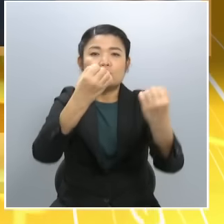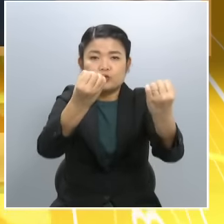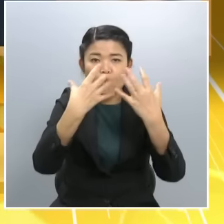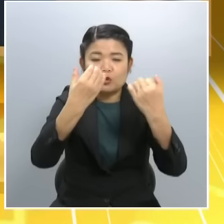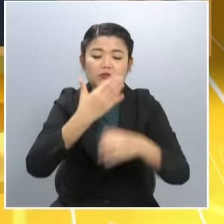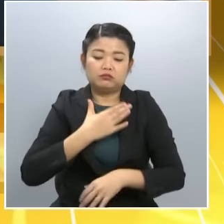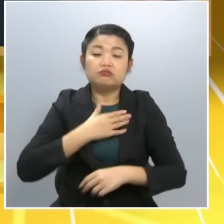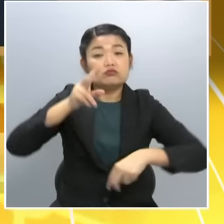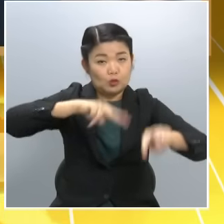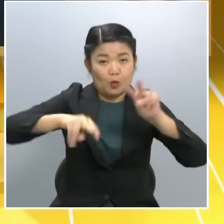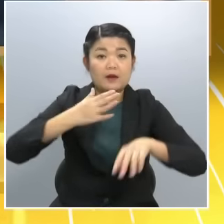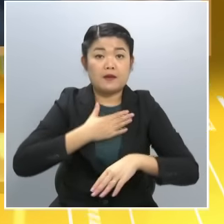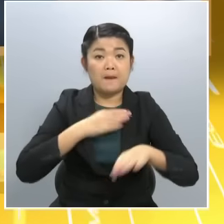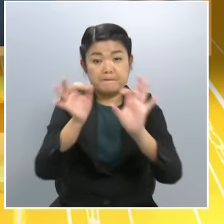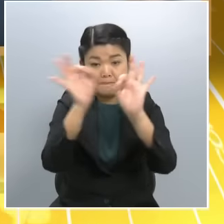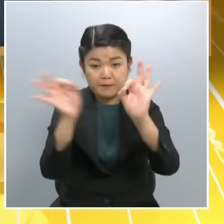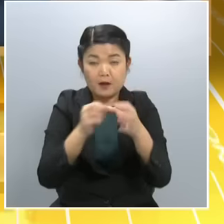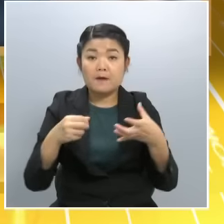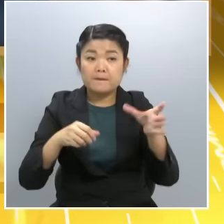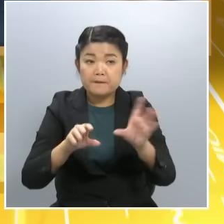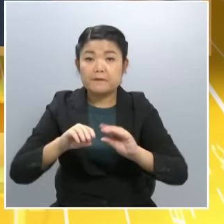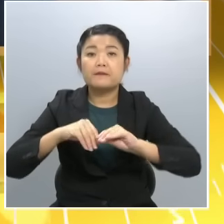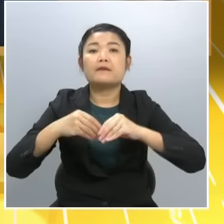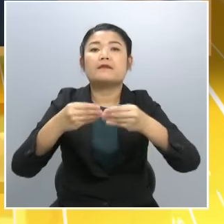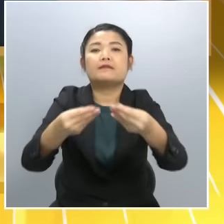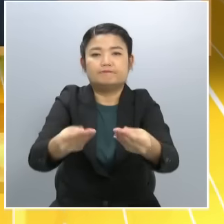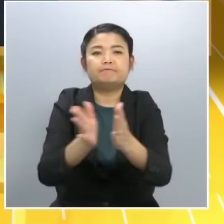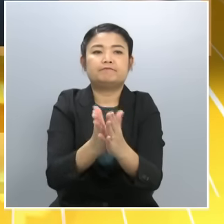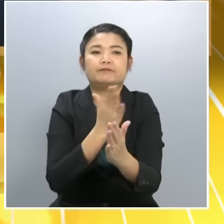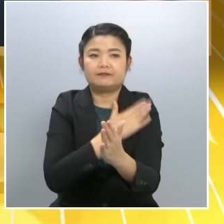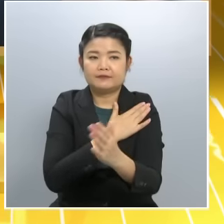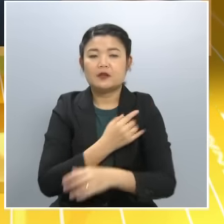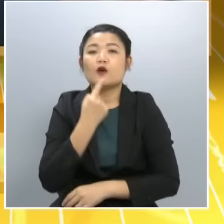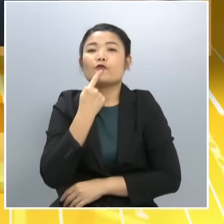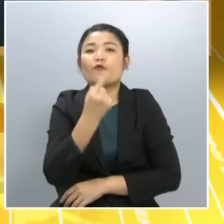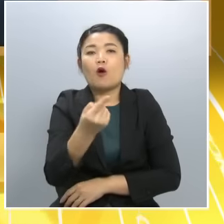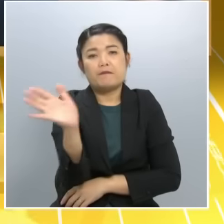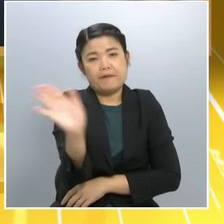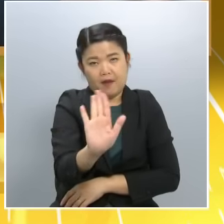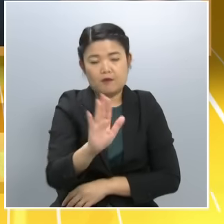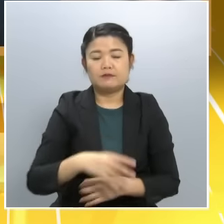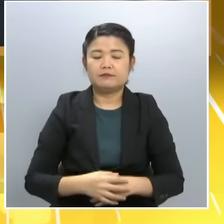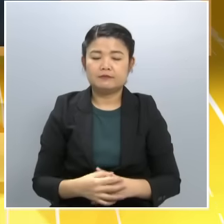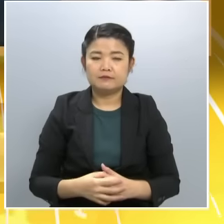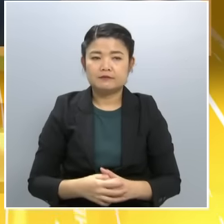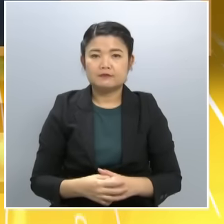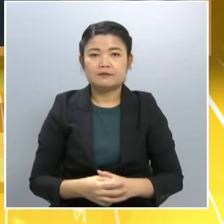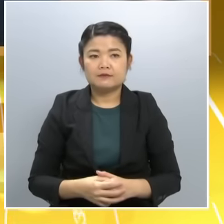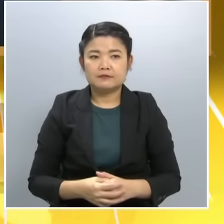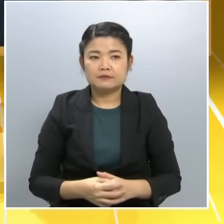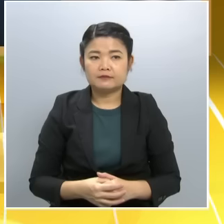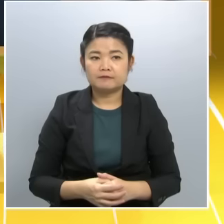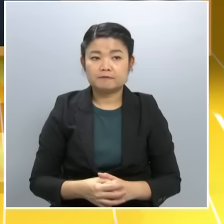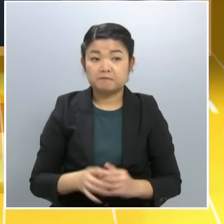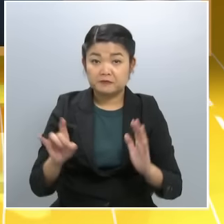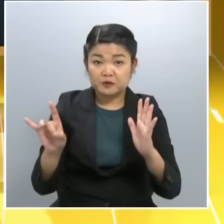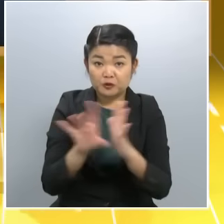ทั้งหมดที่พระอาจารย์พิมพ์ผมใส่บาตรให้พระอาจารย์นะครับผมไม่ฟ้องพระอาจารย์นะครับผมเรียนตามนี้เลยนะฮะแล้วก็สุดท้าย